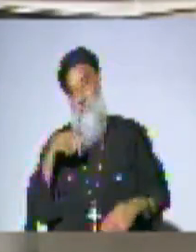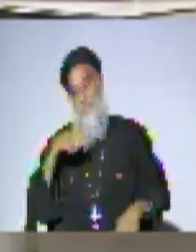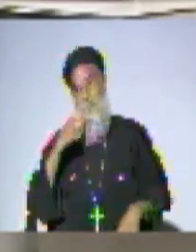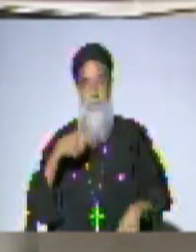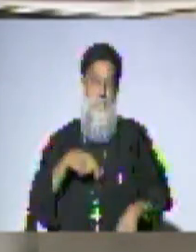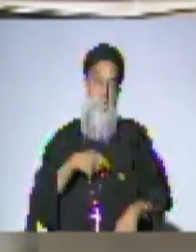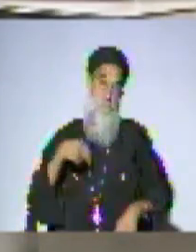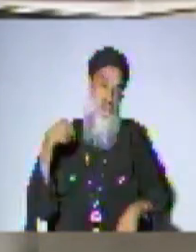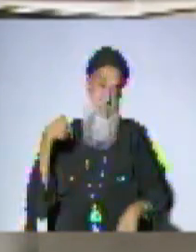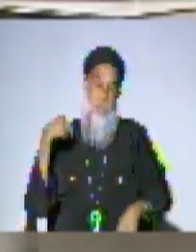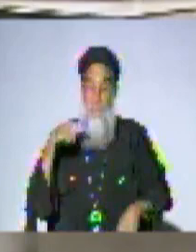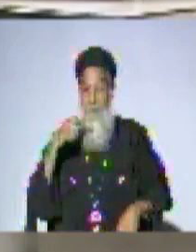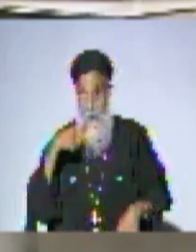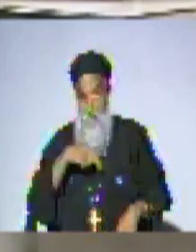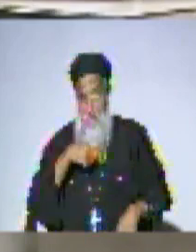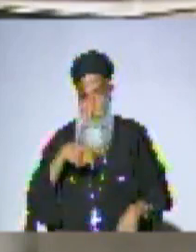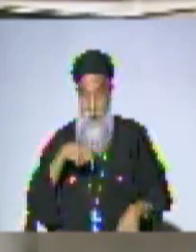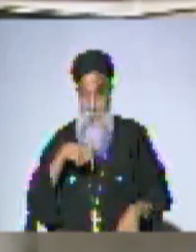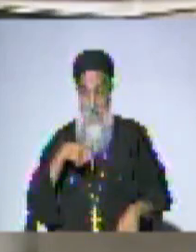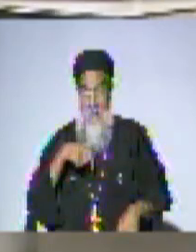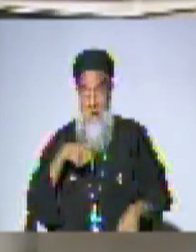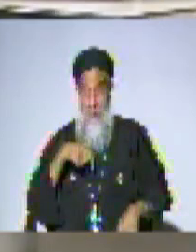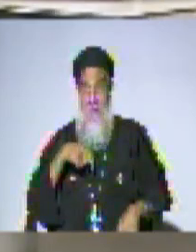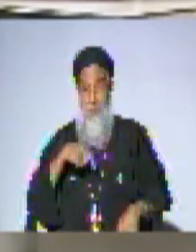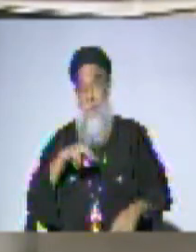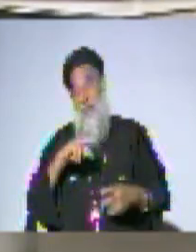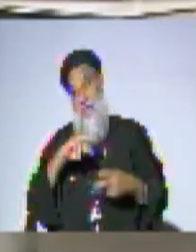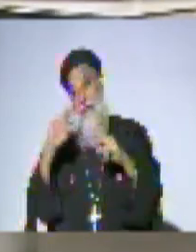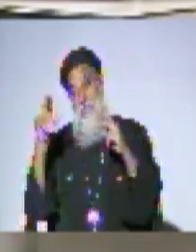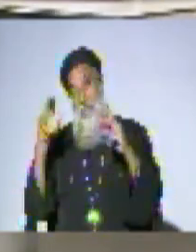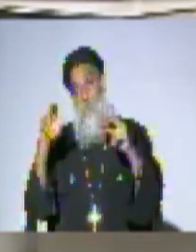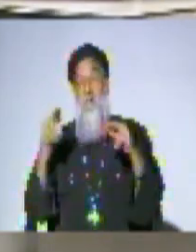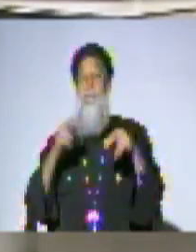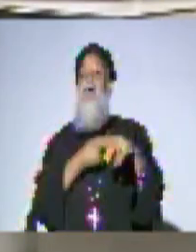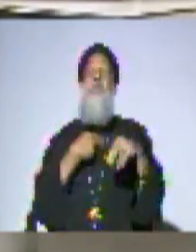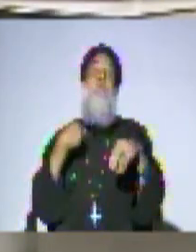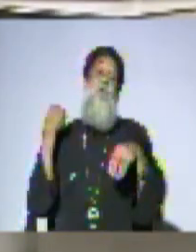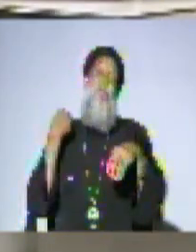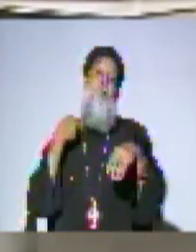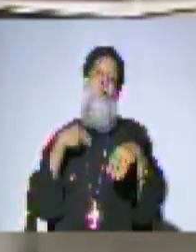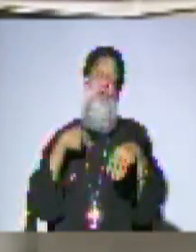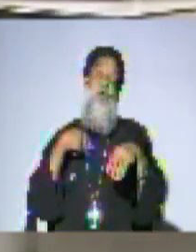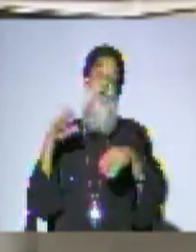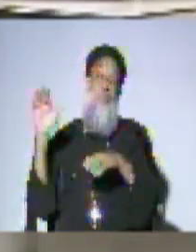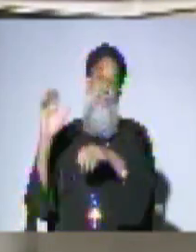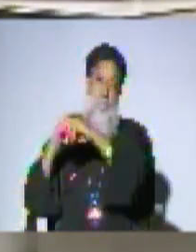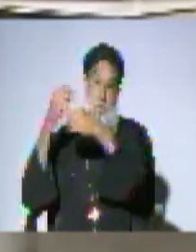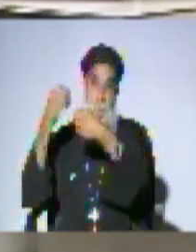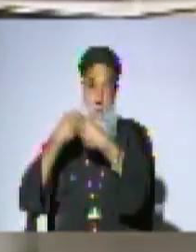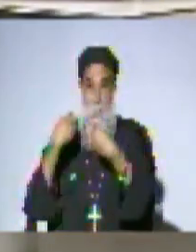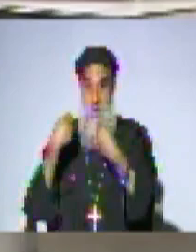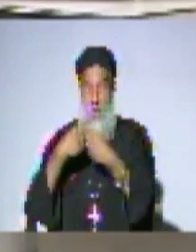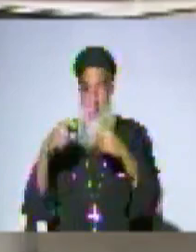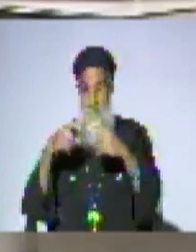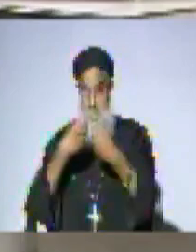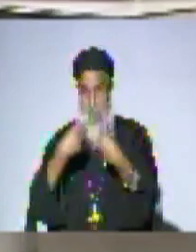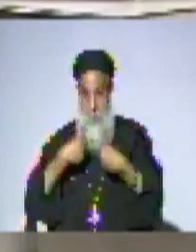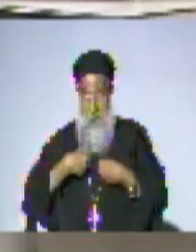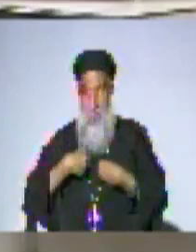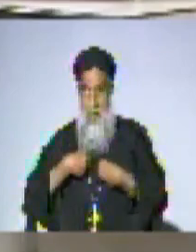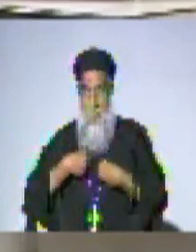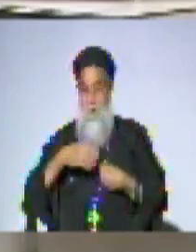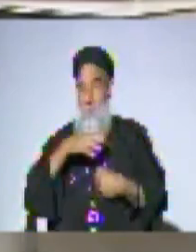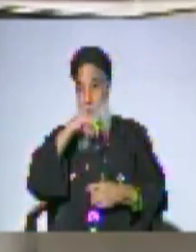الكنيسة الأنجليكانية رغم أنها مش تبع الكنائس الأرثوذكسية